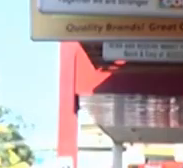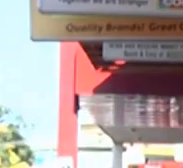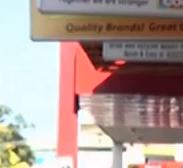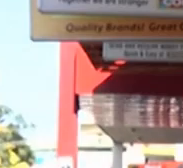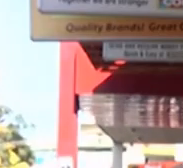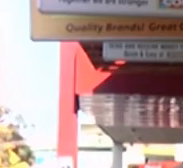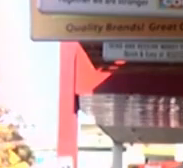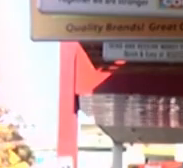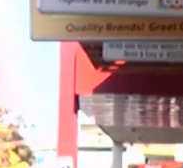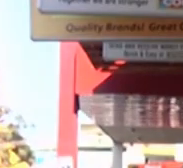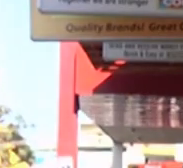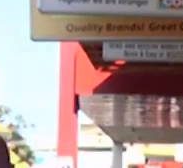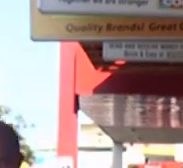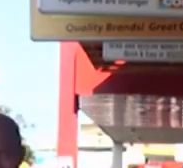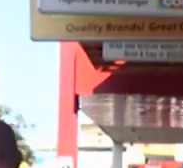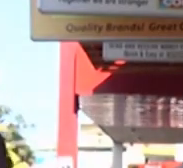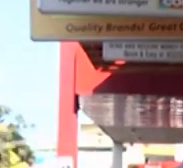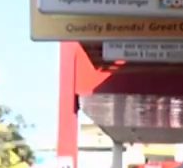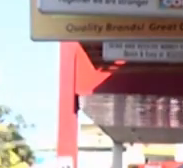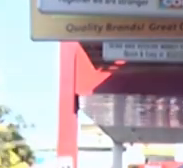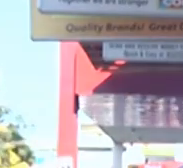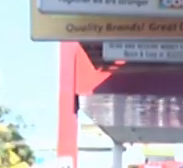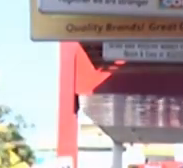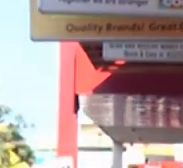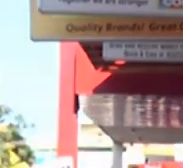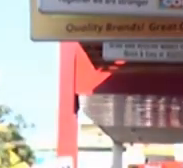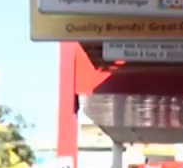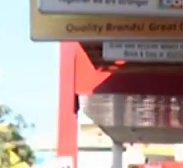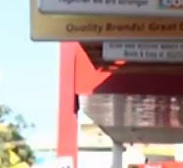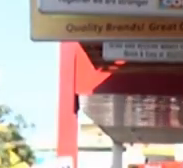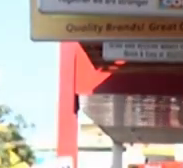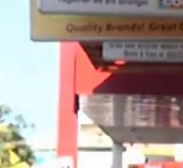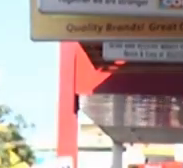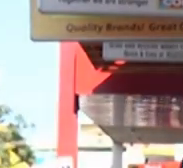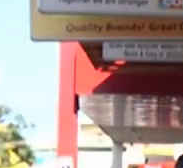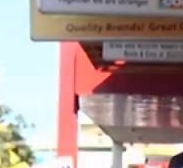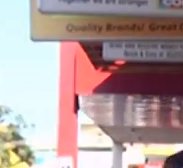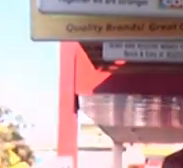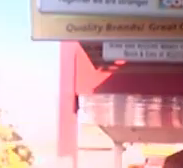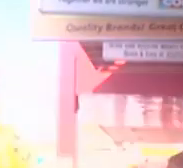मैं तो दिल्ली में रहता हूँ और